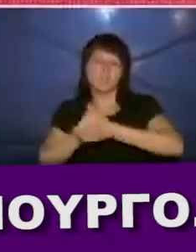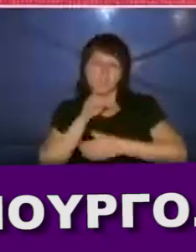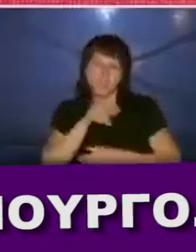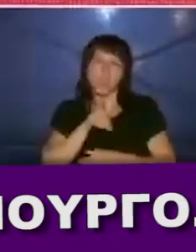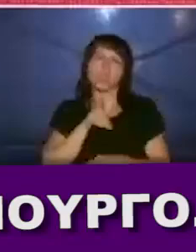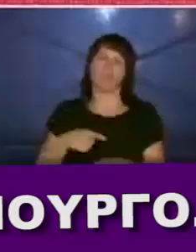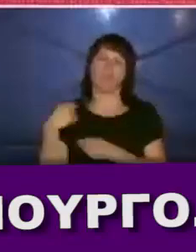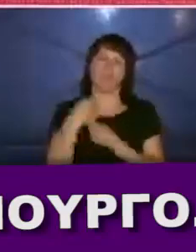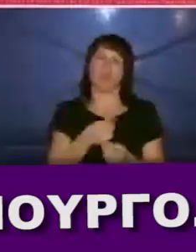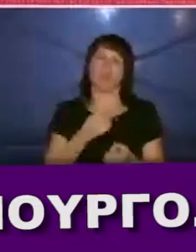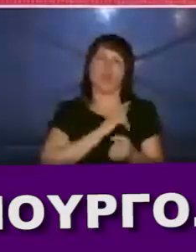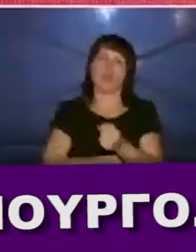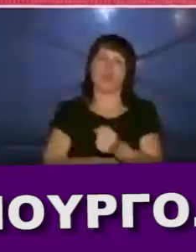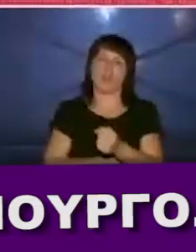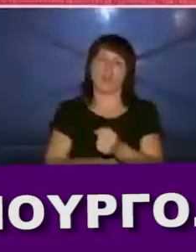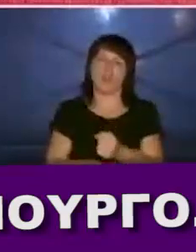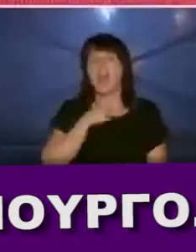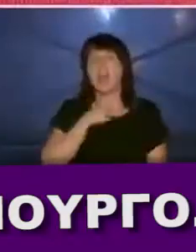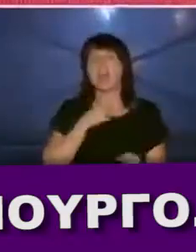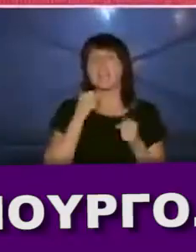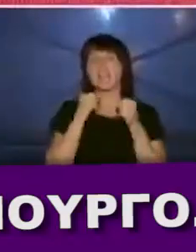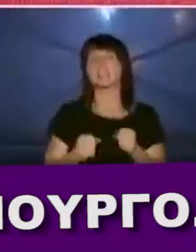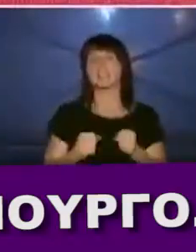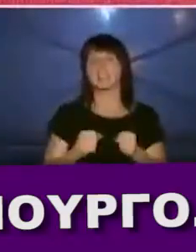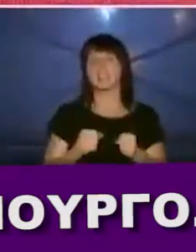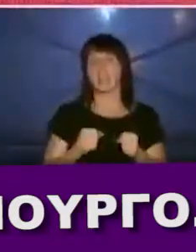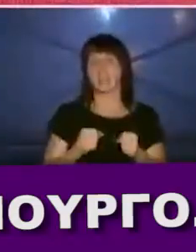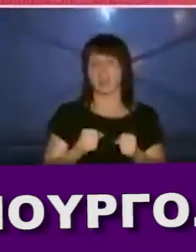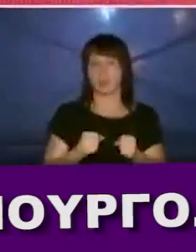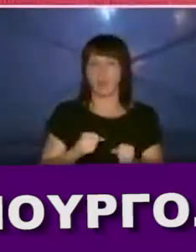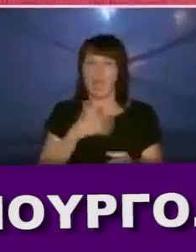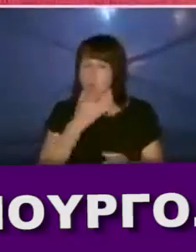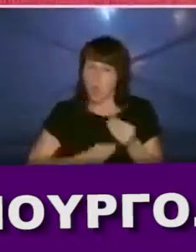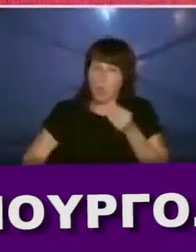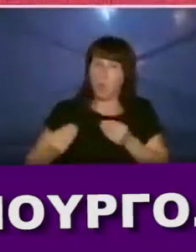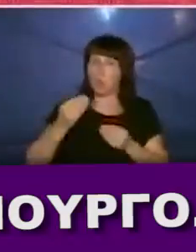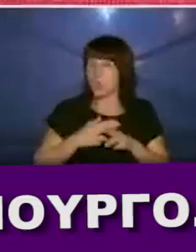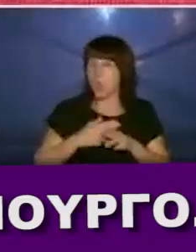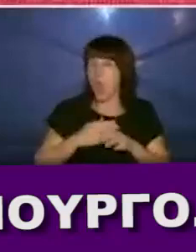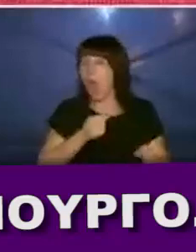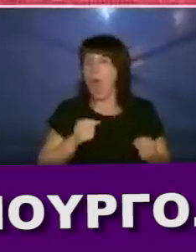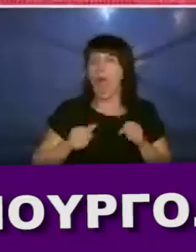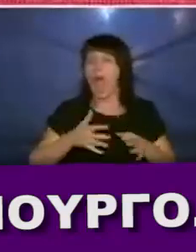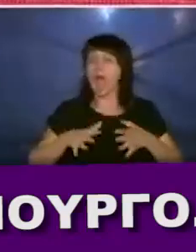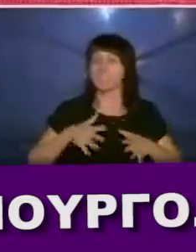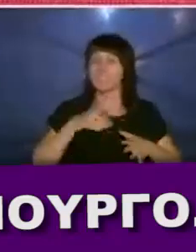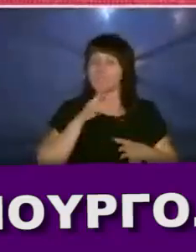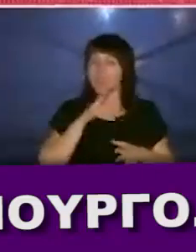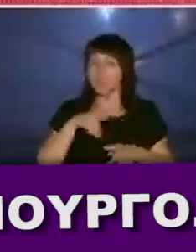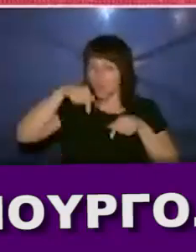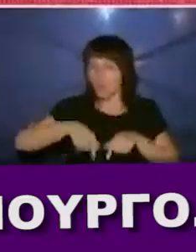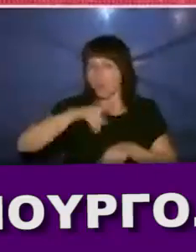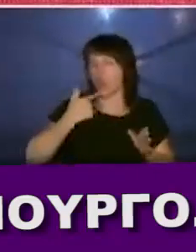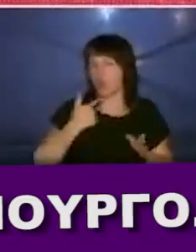Ναι, πράγματι, χρειαζόμαστε σταθερότητα. Αλλά ο μεγαλύτερος παράγοντας αστάθειας, ιδιαίτερα σε μια